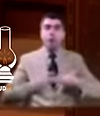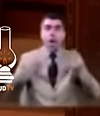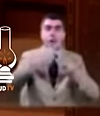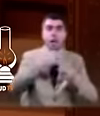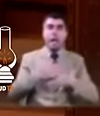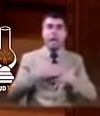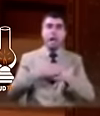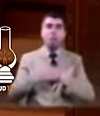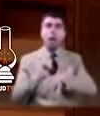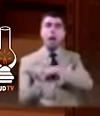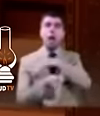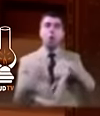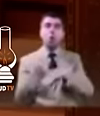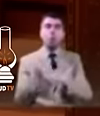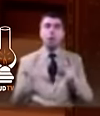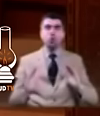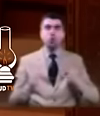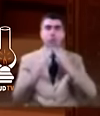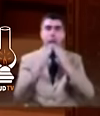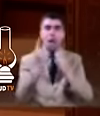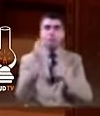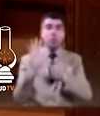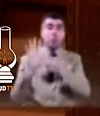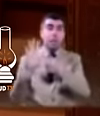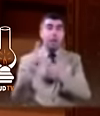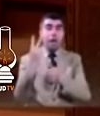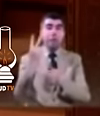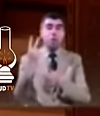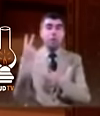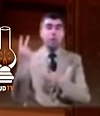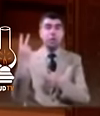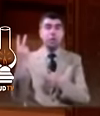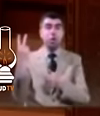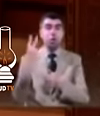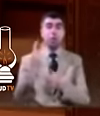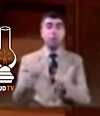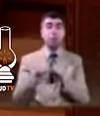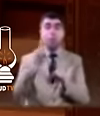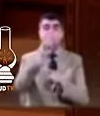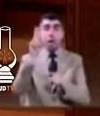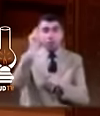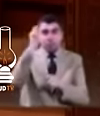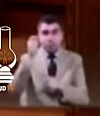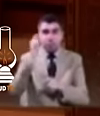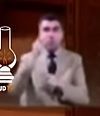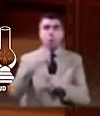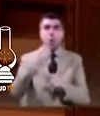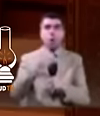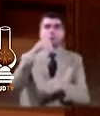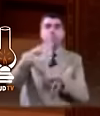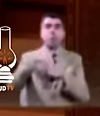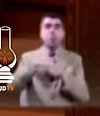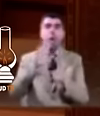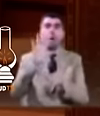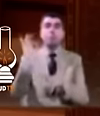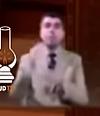العالم القروي والمناطق الجبلية 2016-2022، وذلك تفعيل التوجيهات الملكية السامية التي ستخصص بسببها